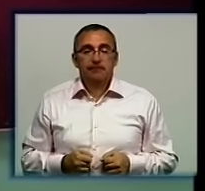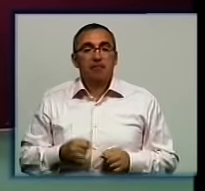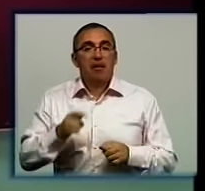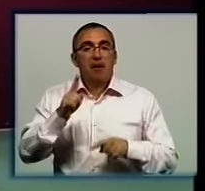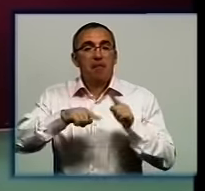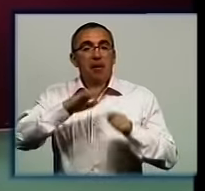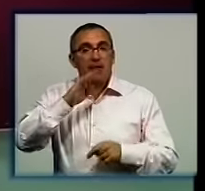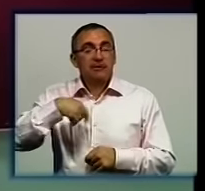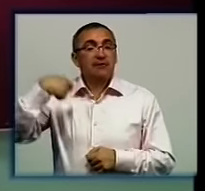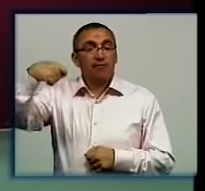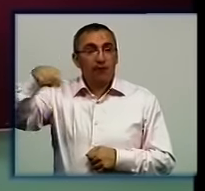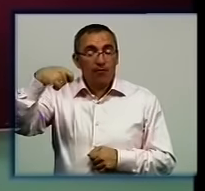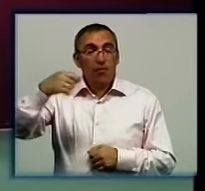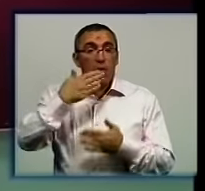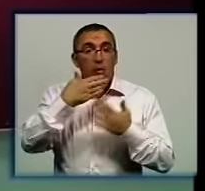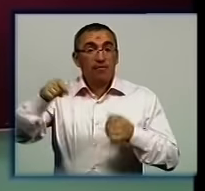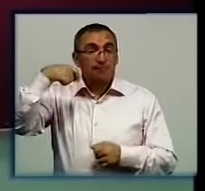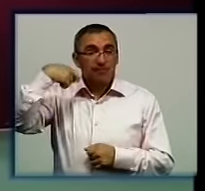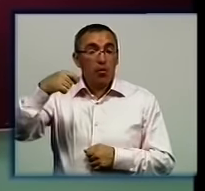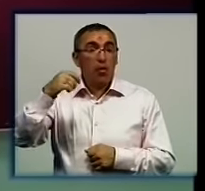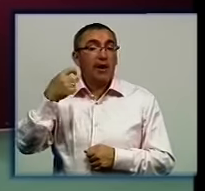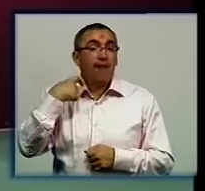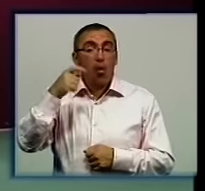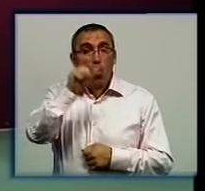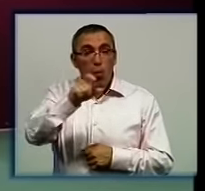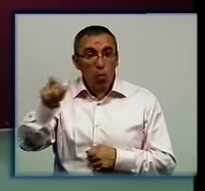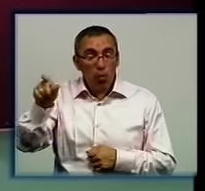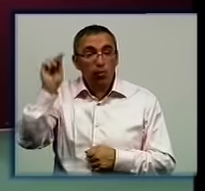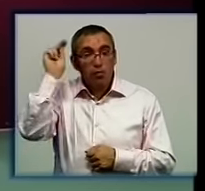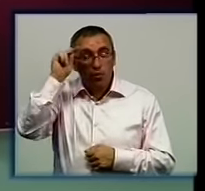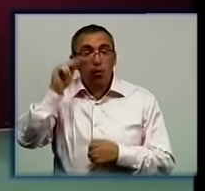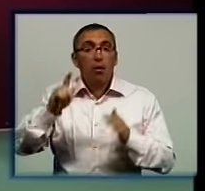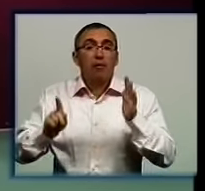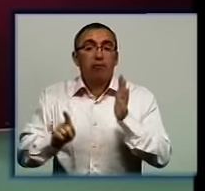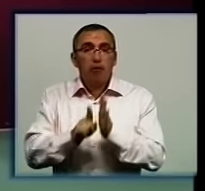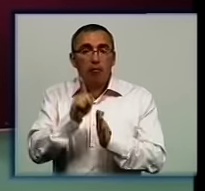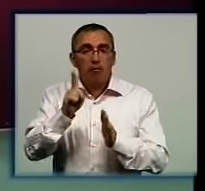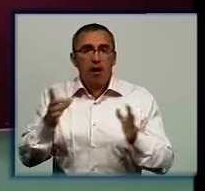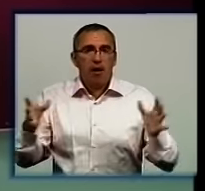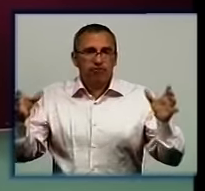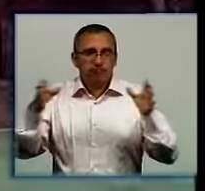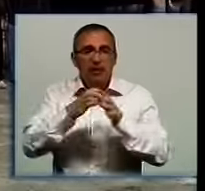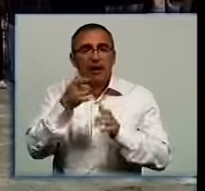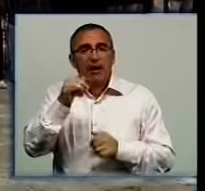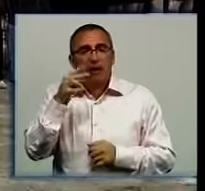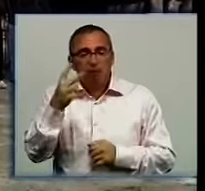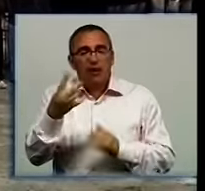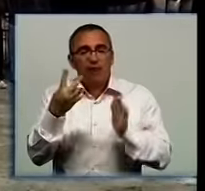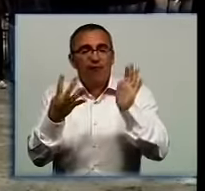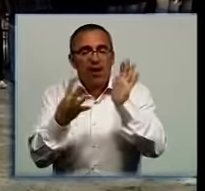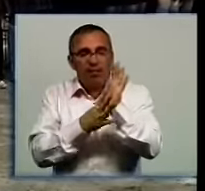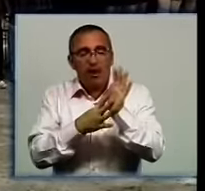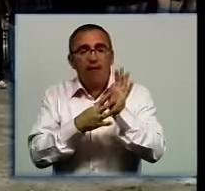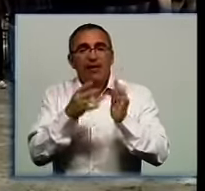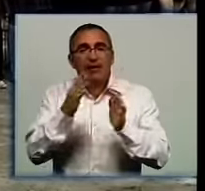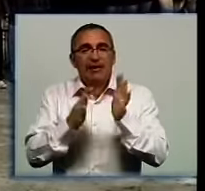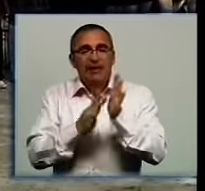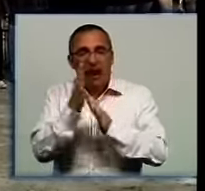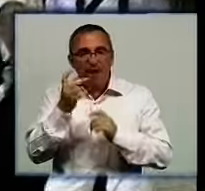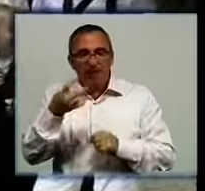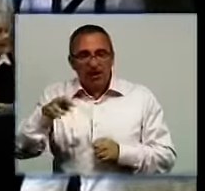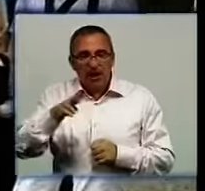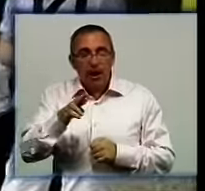Патріотичний дзвоник. Під час останнього дзвоника кіровоградські учні одночасно виконають гімн України. Пролунає він 29 травня о 8:30, а